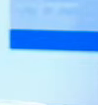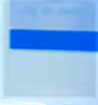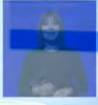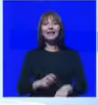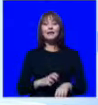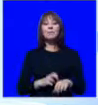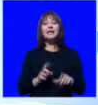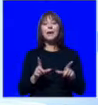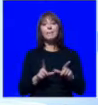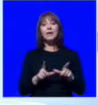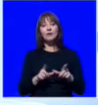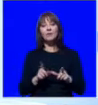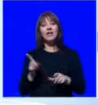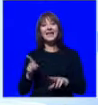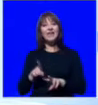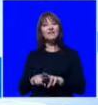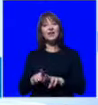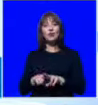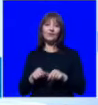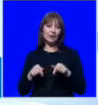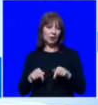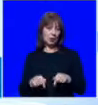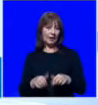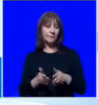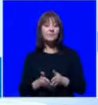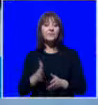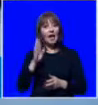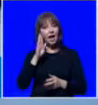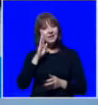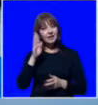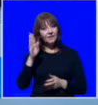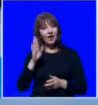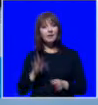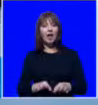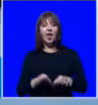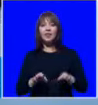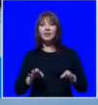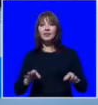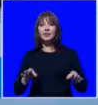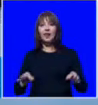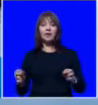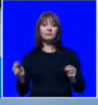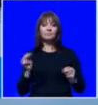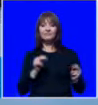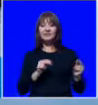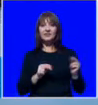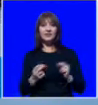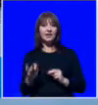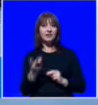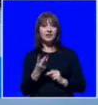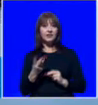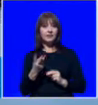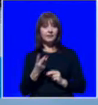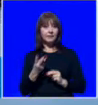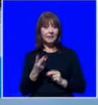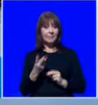Димитър Манолов и Добрин Иванов вече са в студиото. Здравейте, дълъг Тристранен съвет. Добър вечер. 6